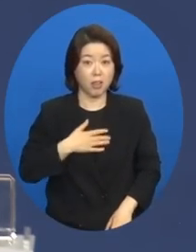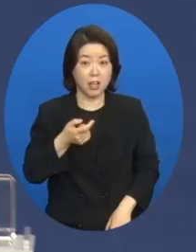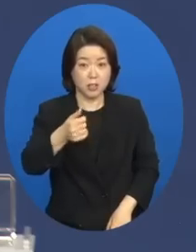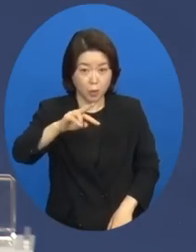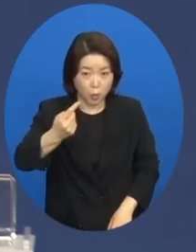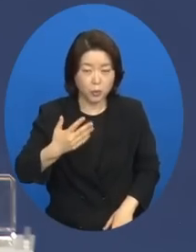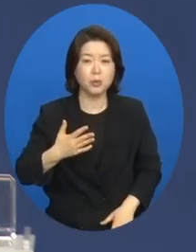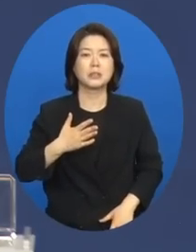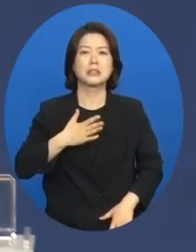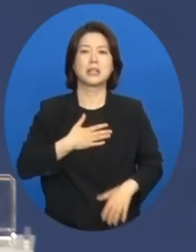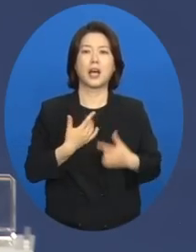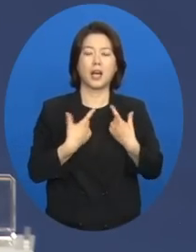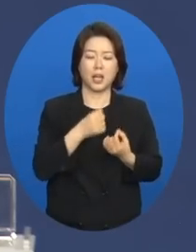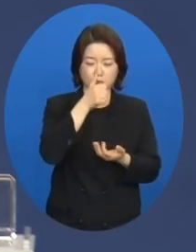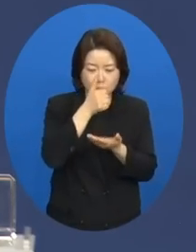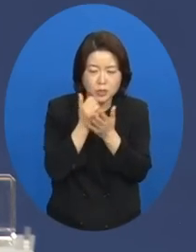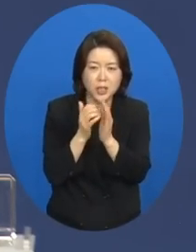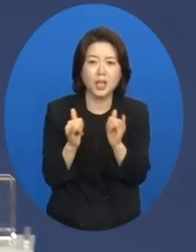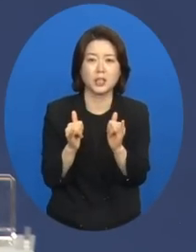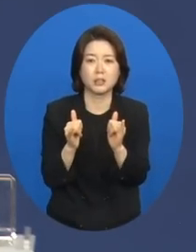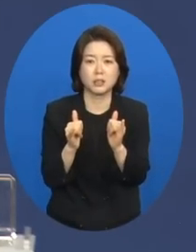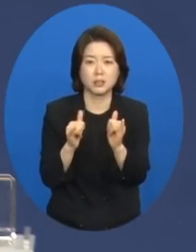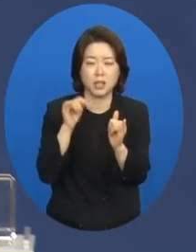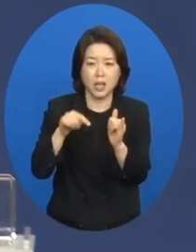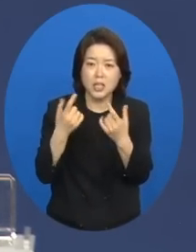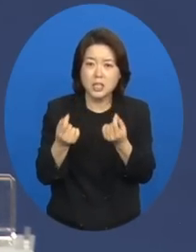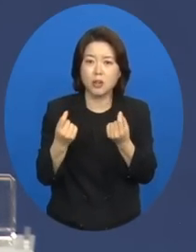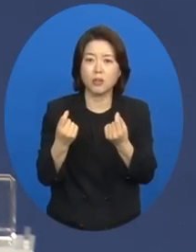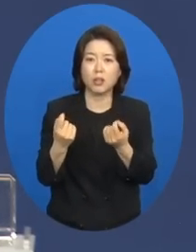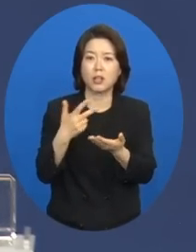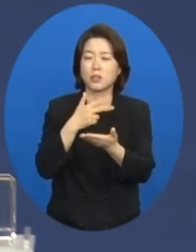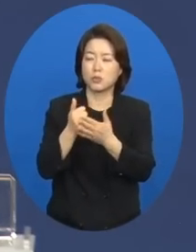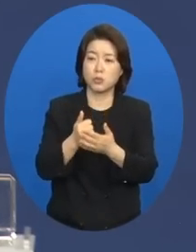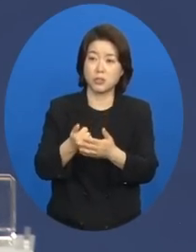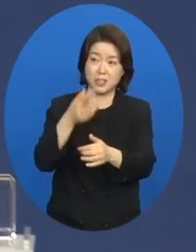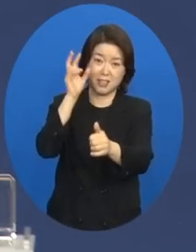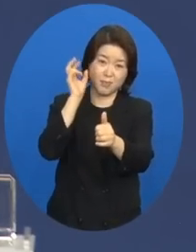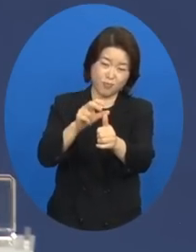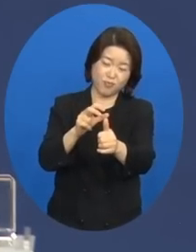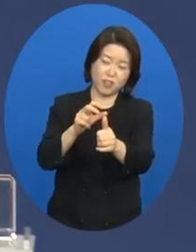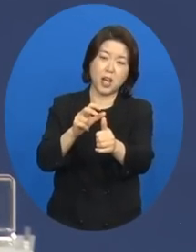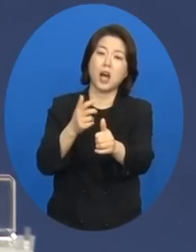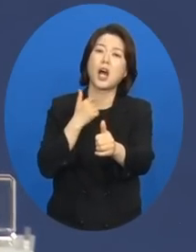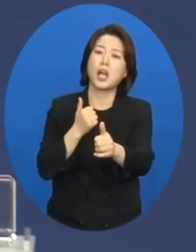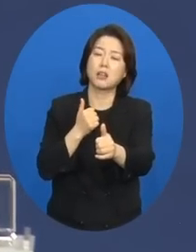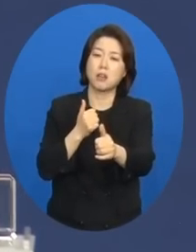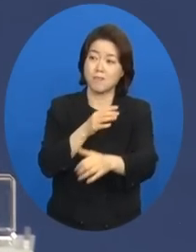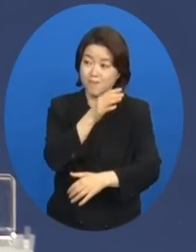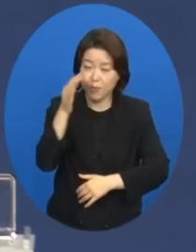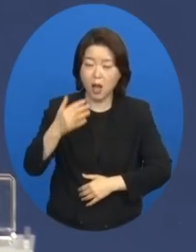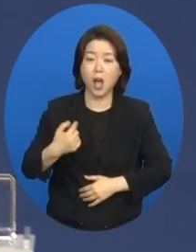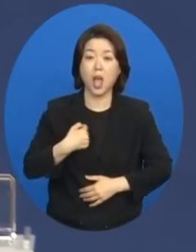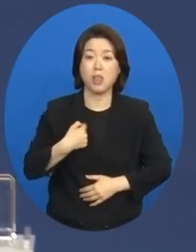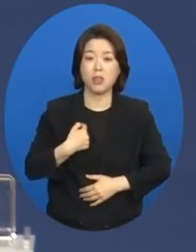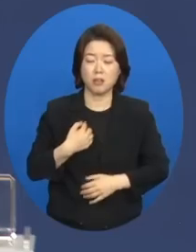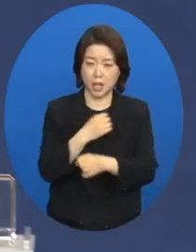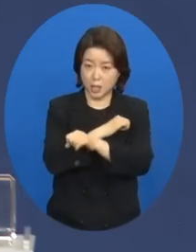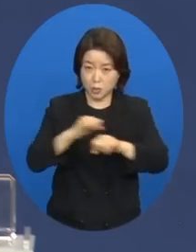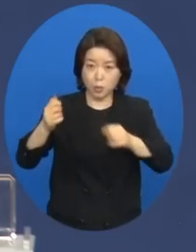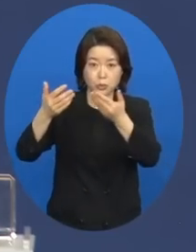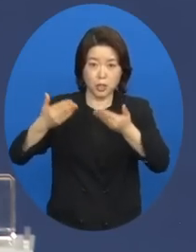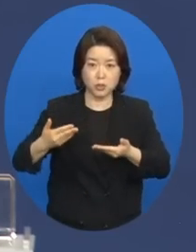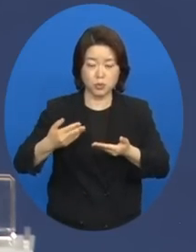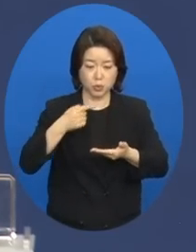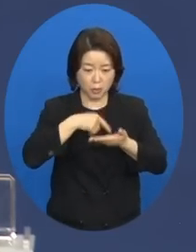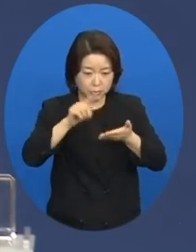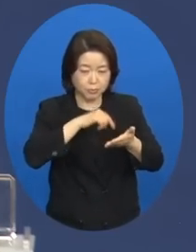적어도 나 같은 죄인 놈을 이렇게 주님을 배신하고 반역한 나 같은 죄인을 용서해 주기 위해서 피값